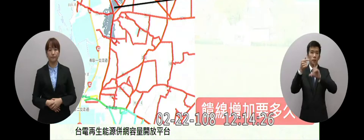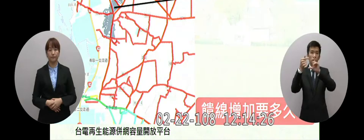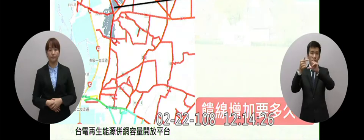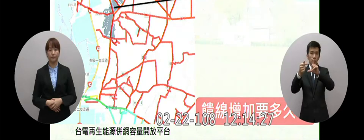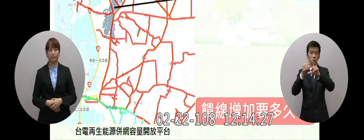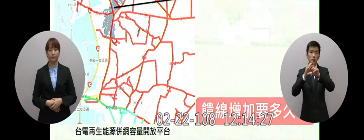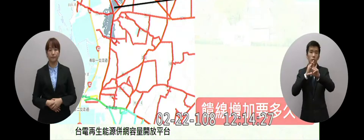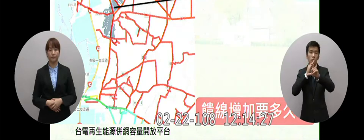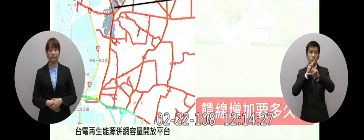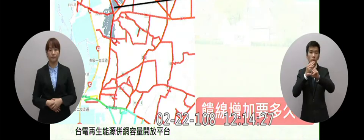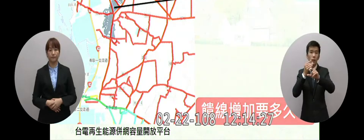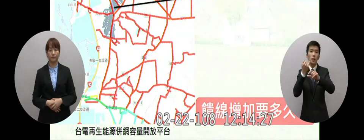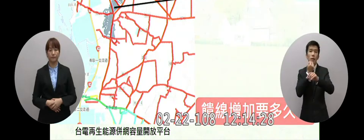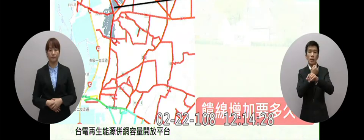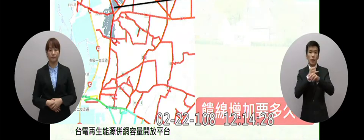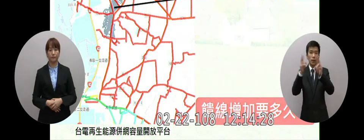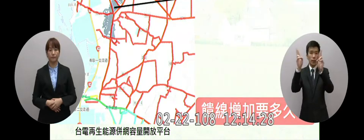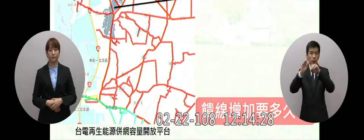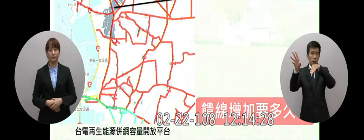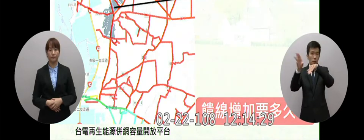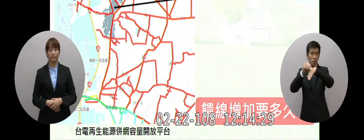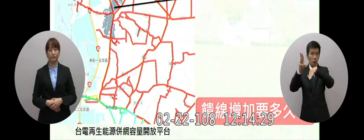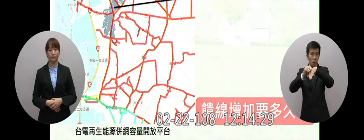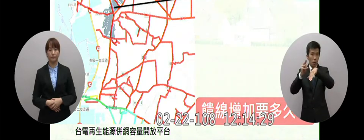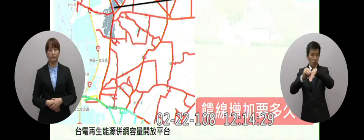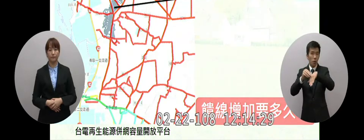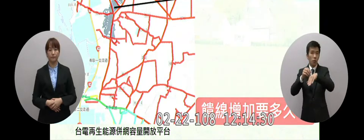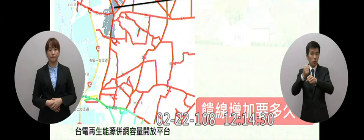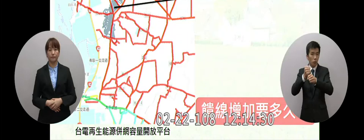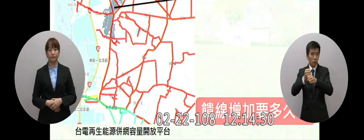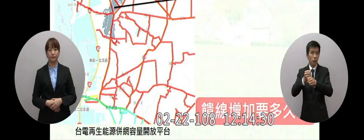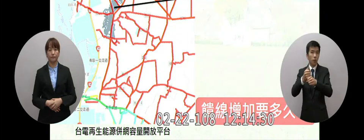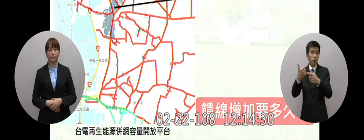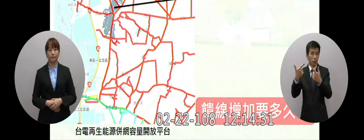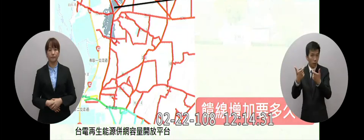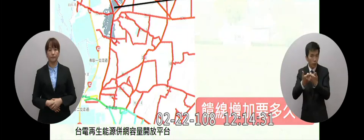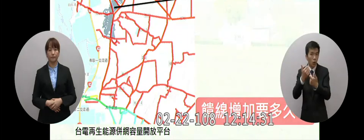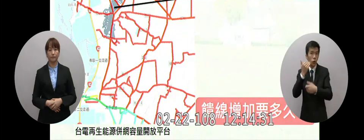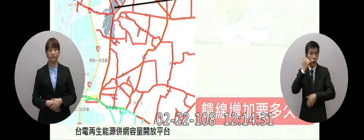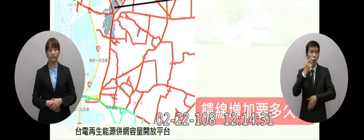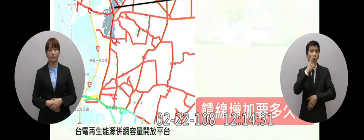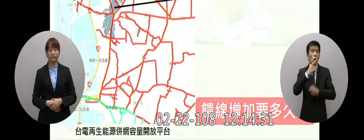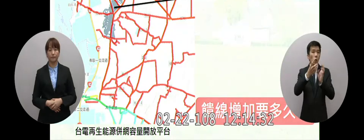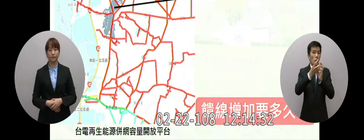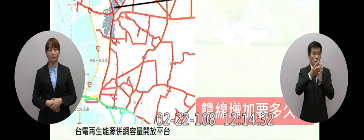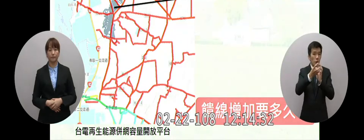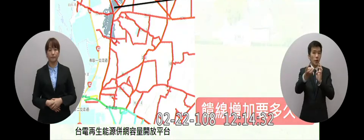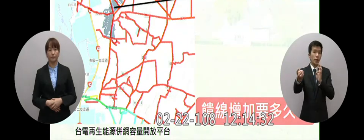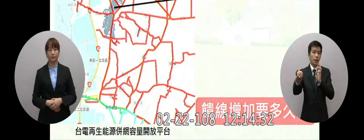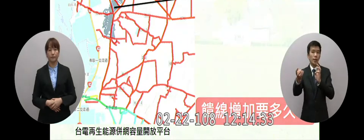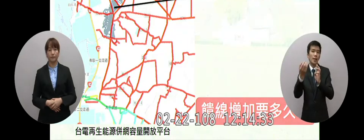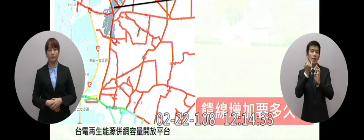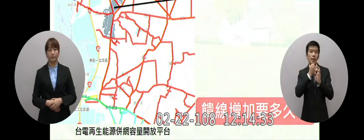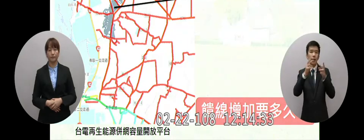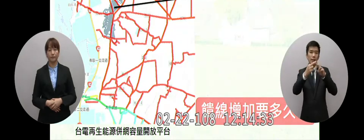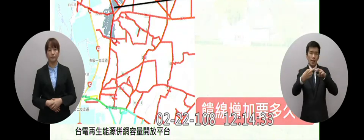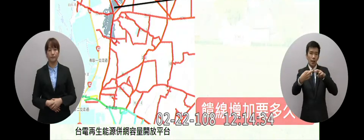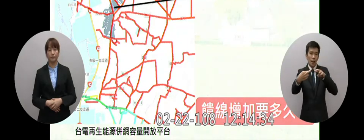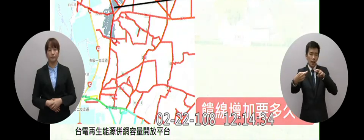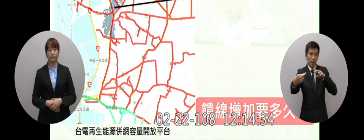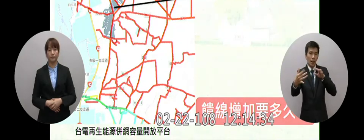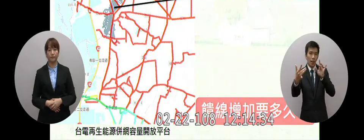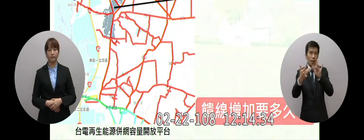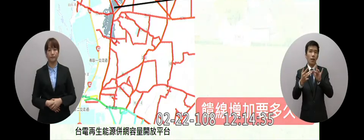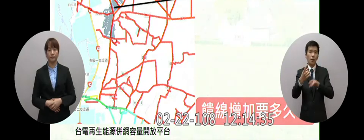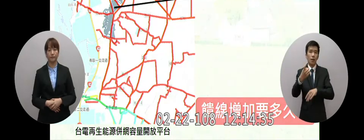以施作太阳能的，那红色的线就是讲溃散无法度搞的。结果就有发现的说，纵使画